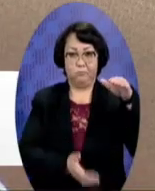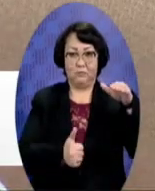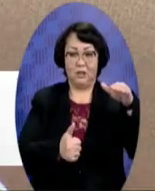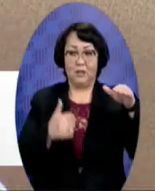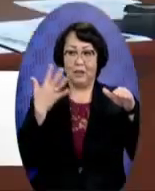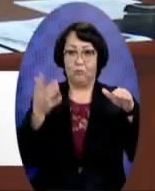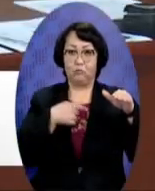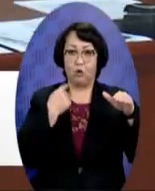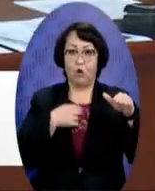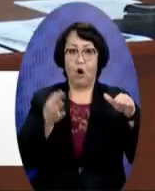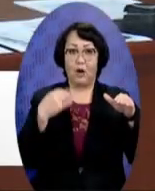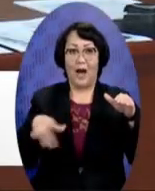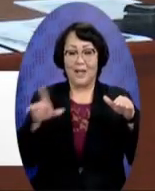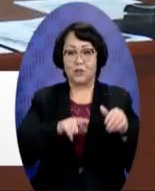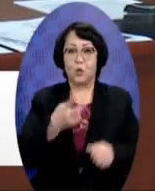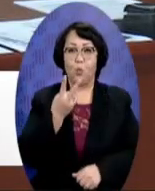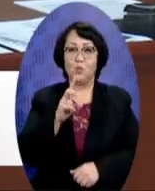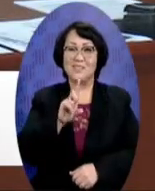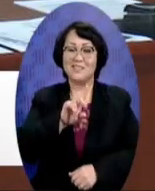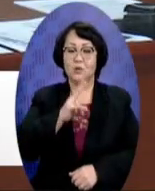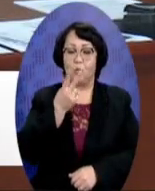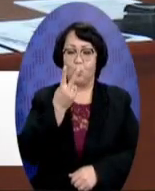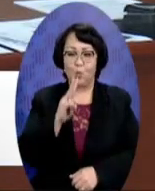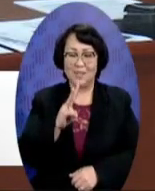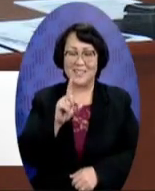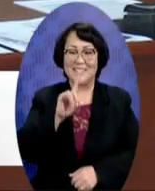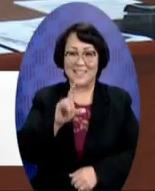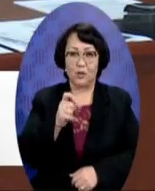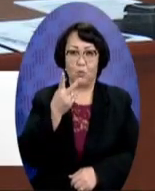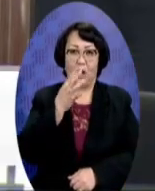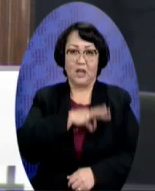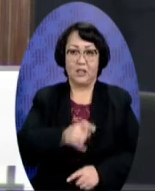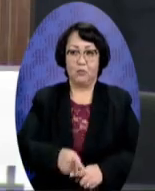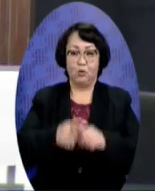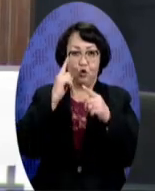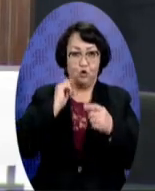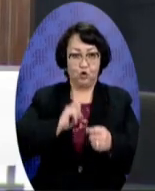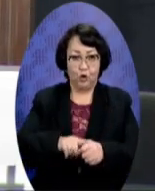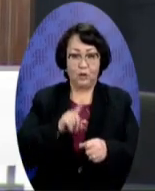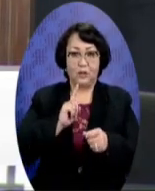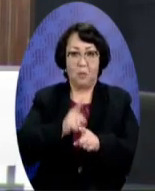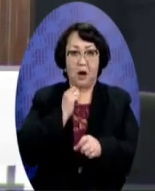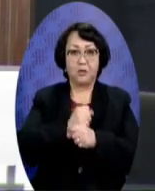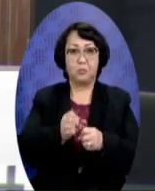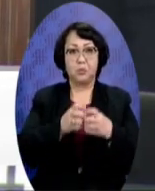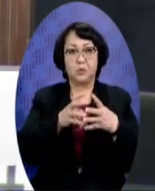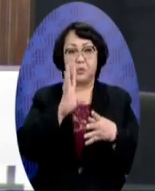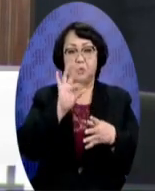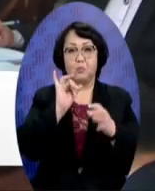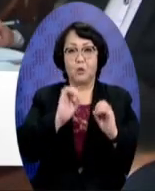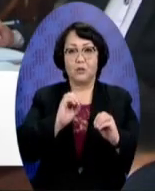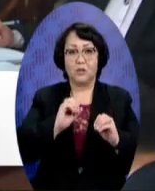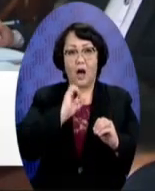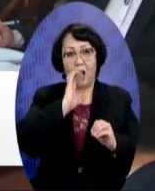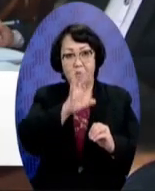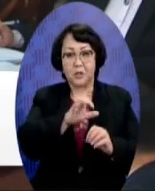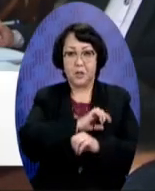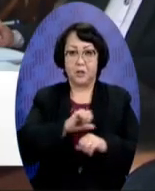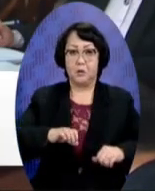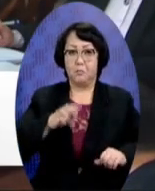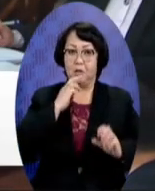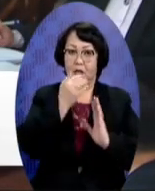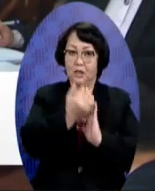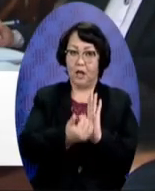цэнийг өсгөж үр өгөөжийг нэмэгдүүлэх зорилтын хүрээнд хэрэгжүүлсэн ажлын явцын талаарх мэдээллийг олон нийтэд хүргэх